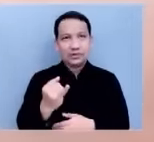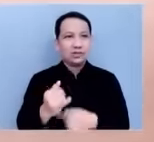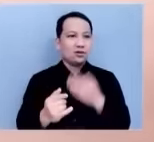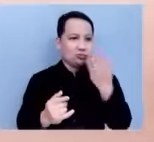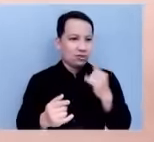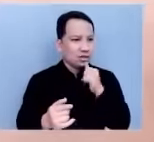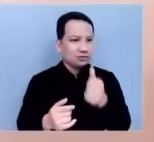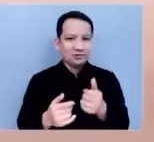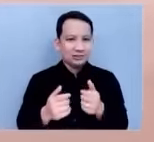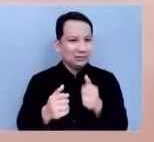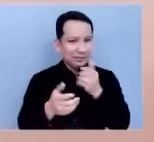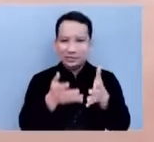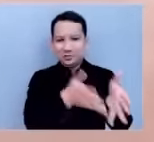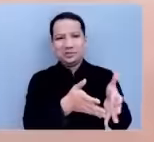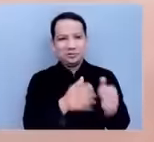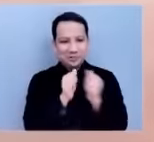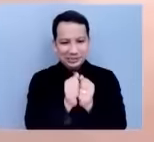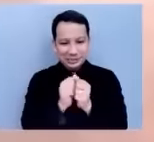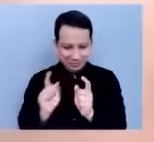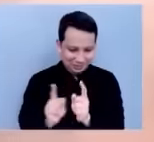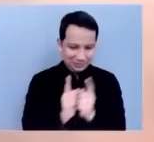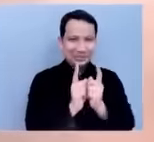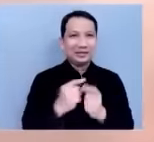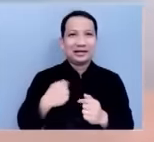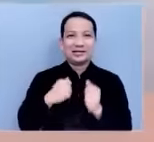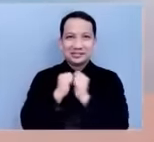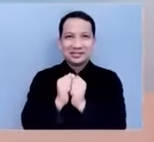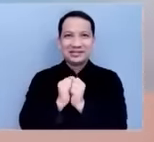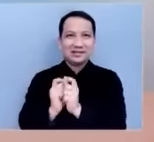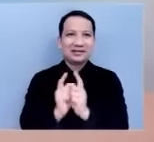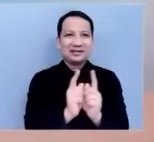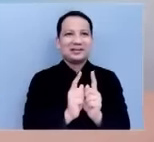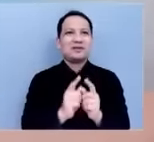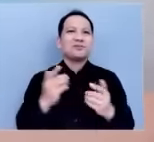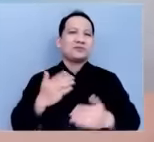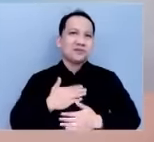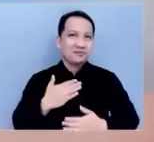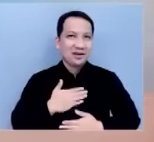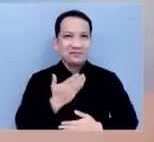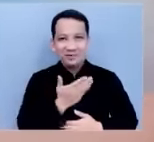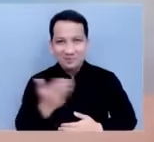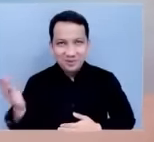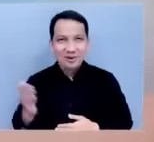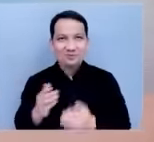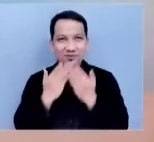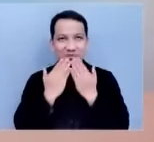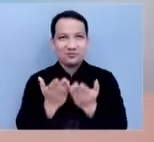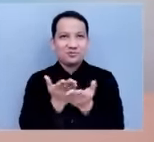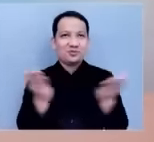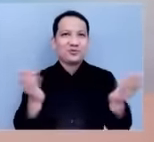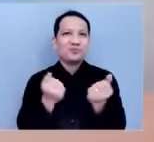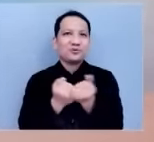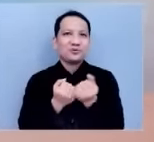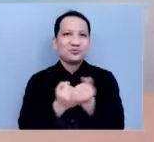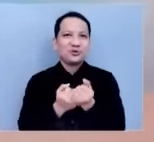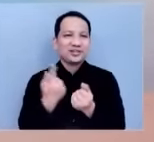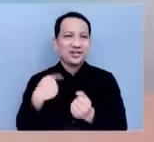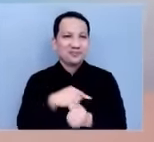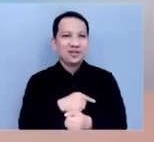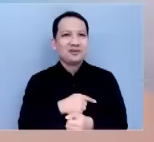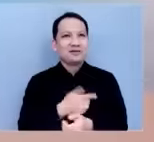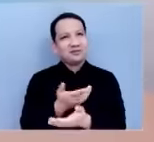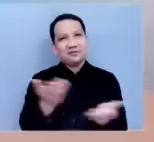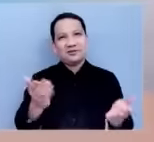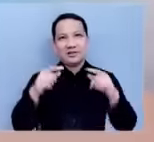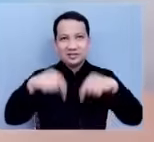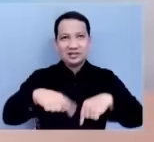kami iniwan. Syempre din po ako. And yes, we're very happy na patuloy din po kami sinusuportahan. And ayan nga po, sa